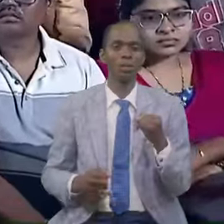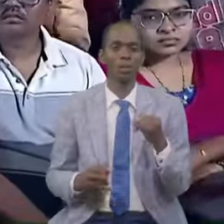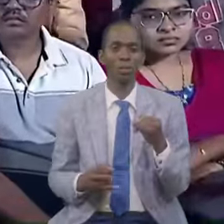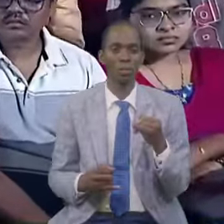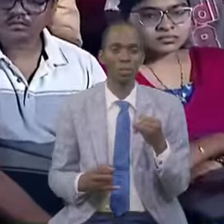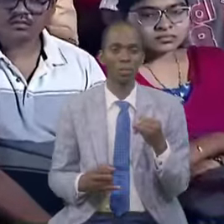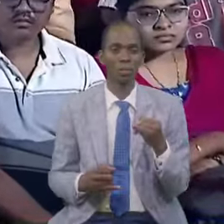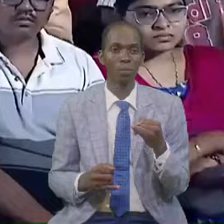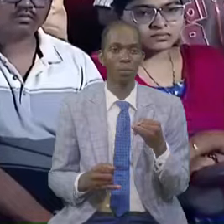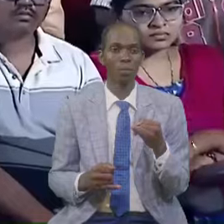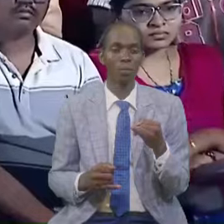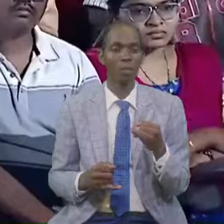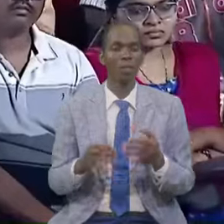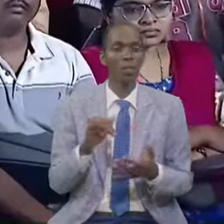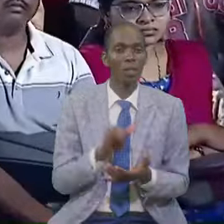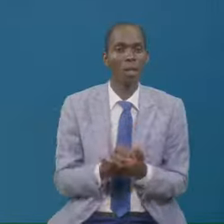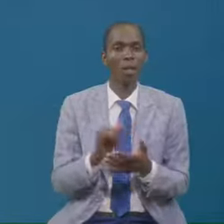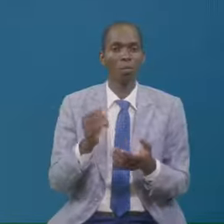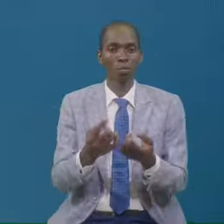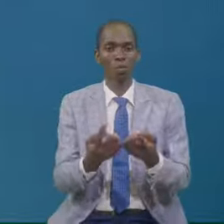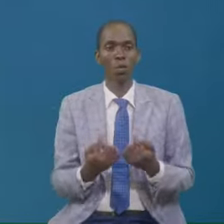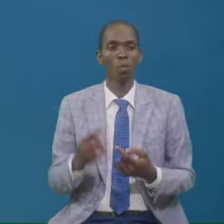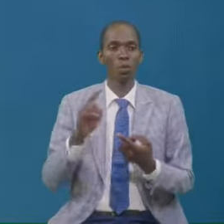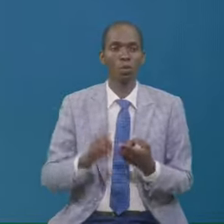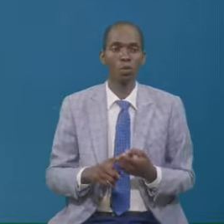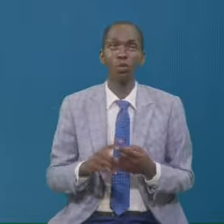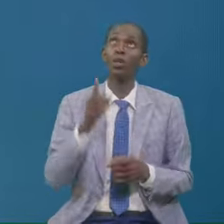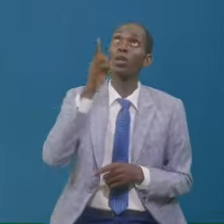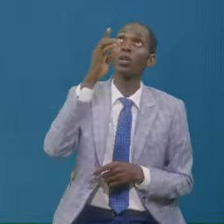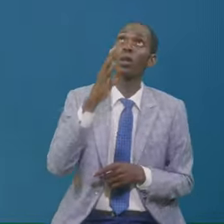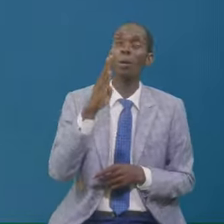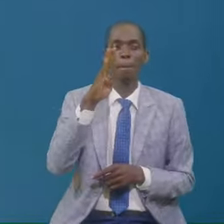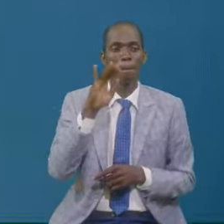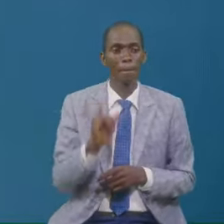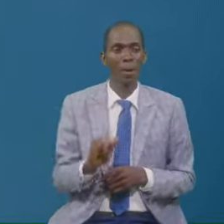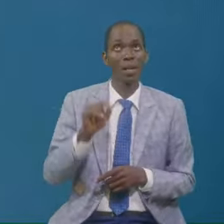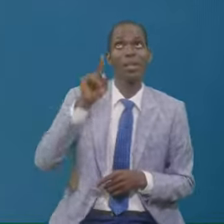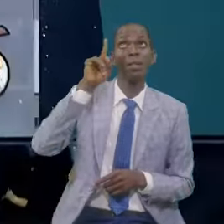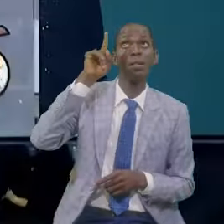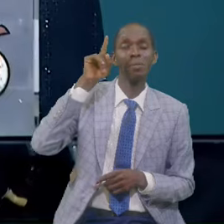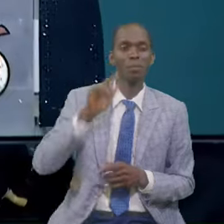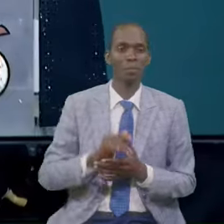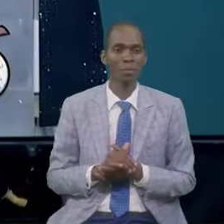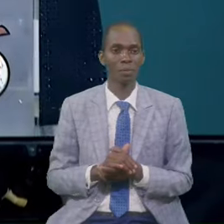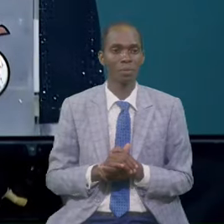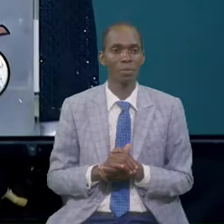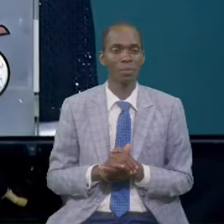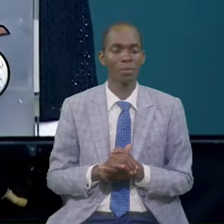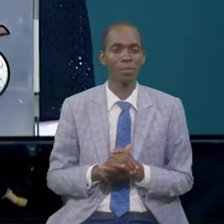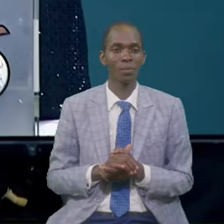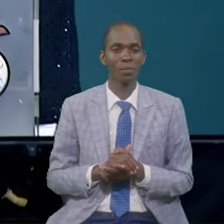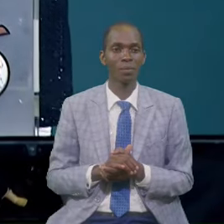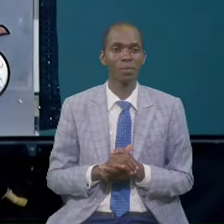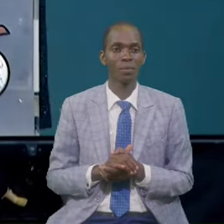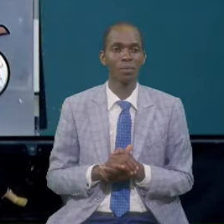స్థాయిలో రక్షించగలవాడు. That come unto God by him. దేవుని యొద్దకు వచ్చు వారిని తన ద్వారా